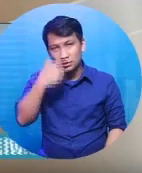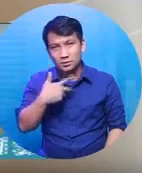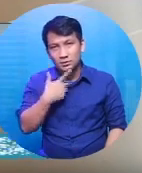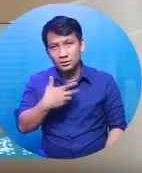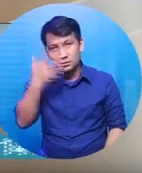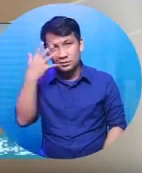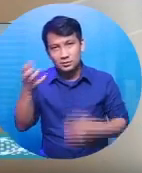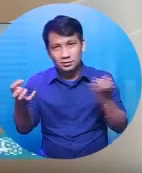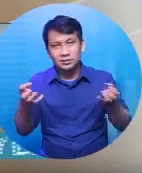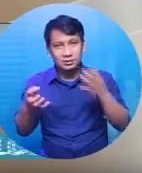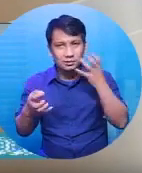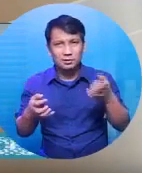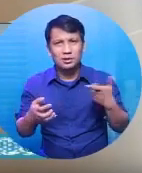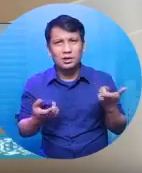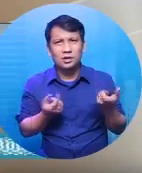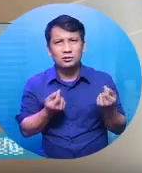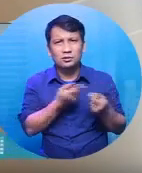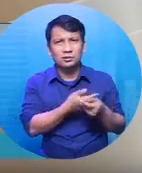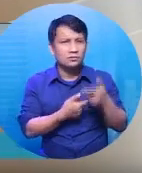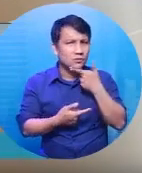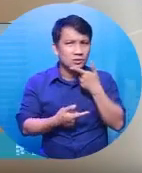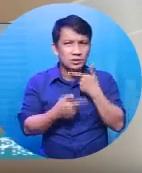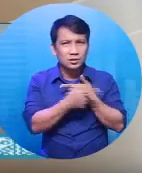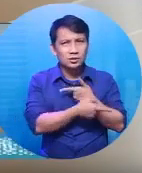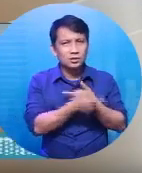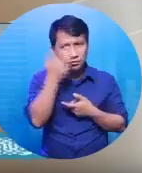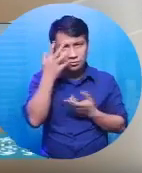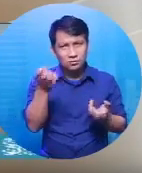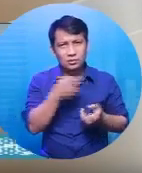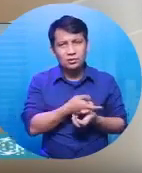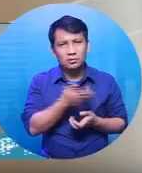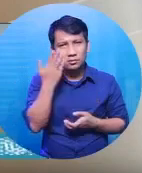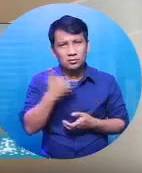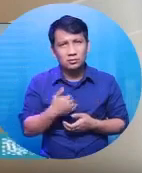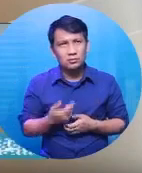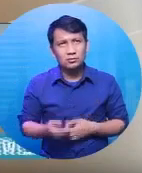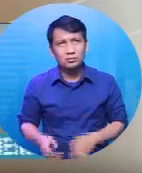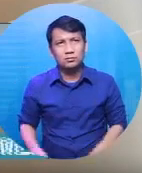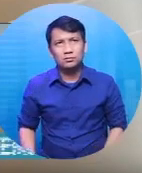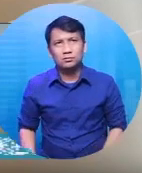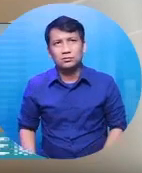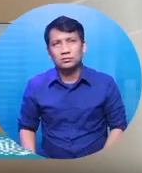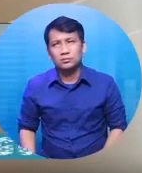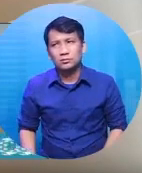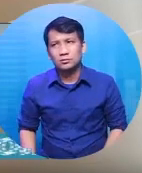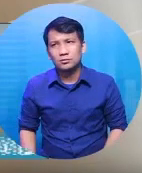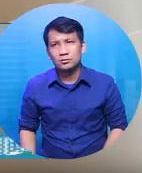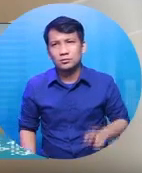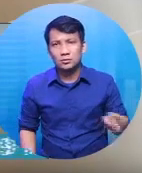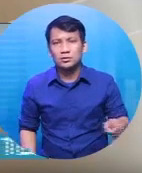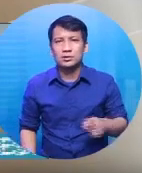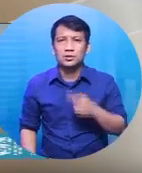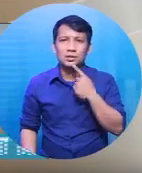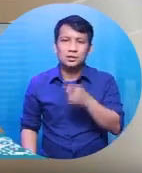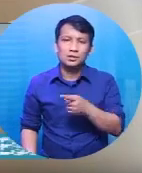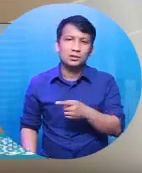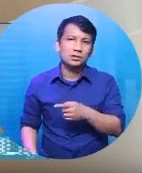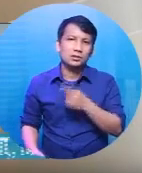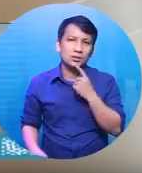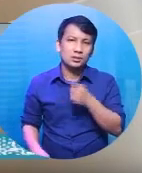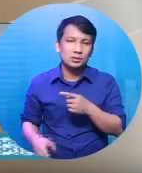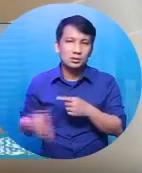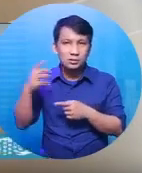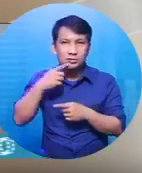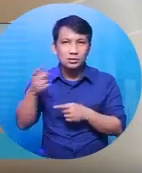galit na galit ka dun sa tomboy. Ano bang ginawa sa'yo ng lesbian at ganun na lang galit mo sa kanya? Kasi nga po, sir, binibrainwash niya yung anak ko, sir. Nung dating